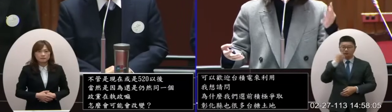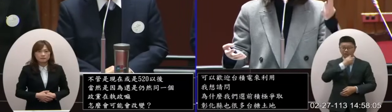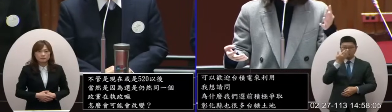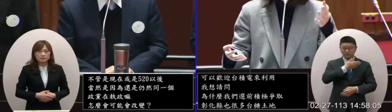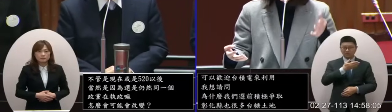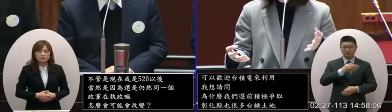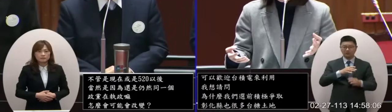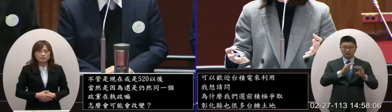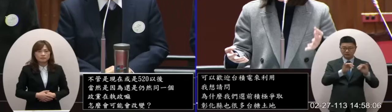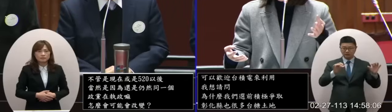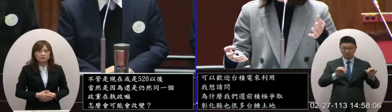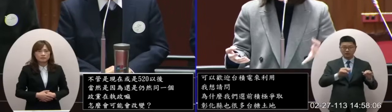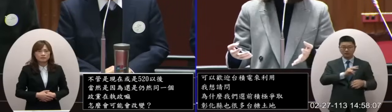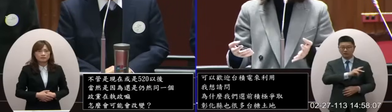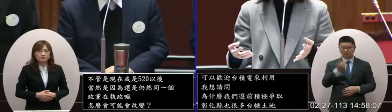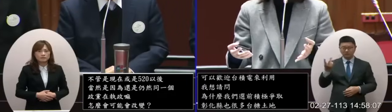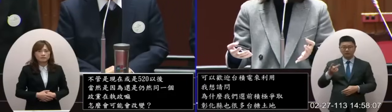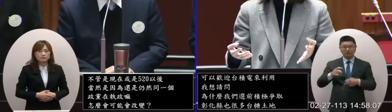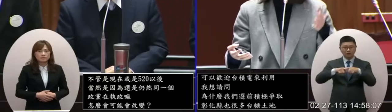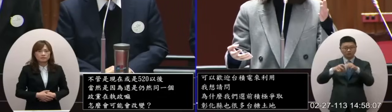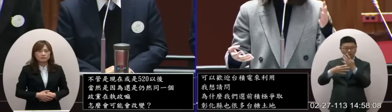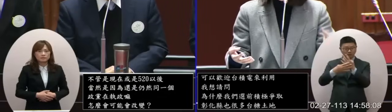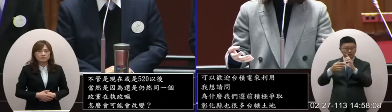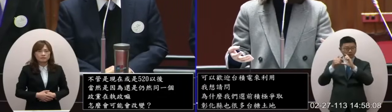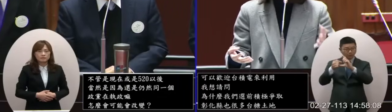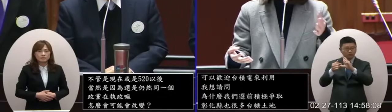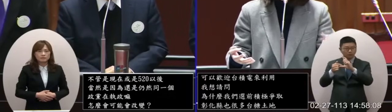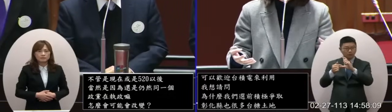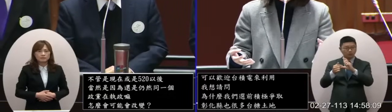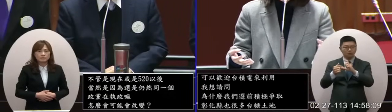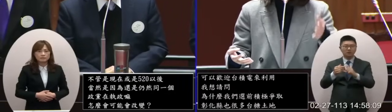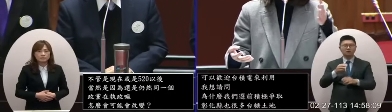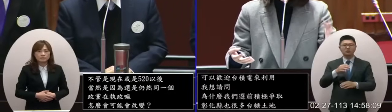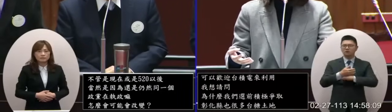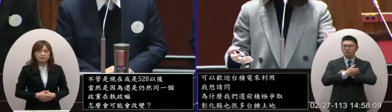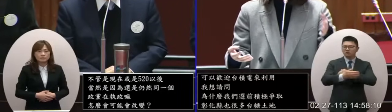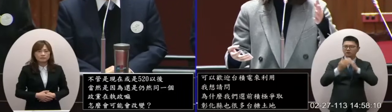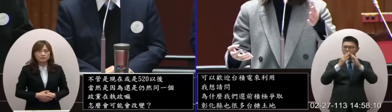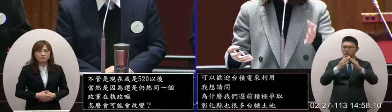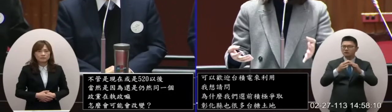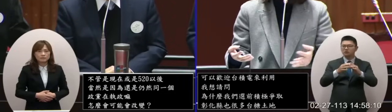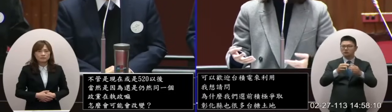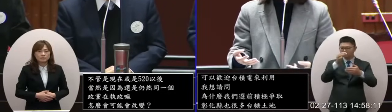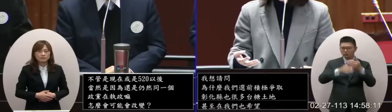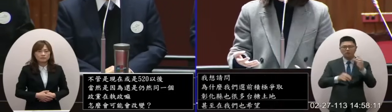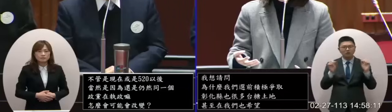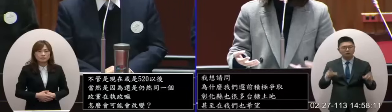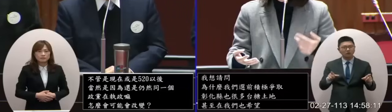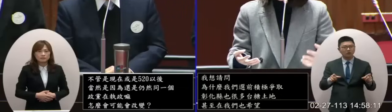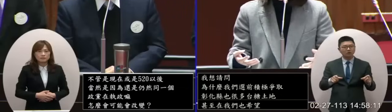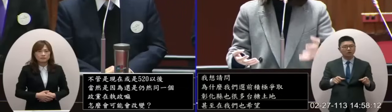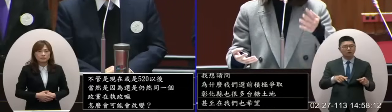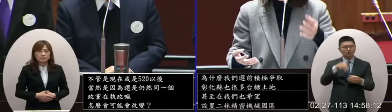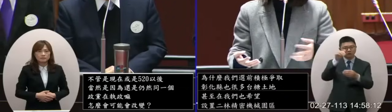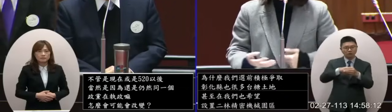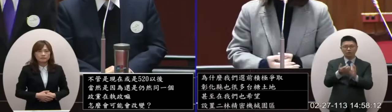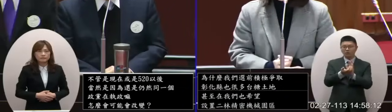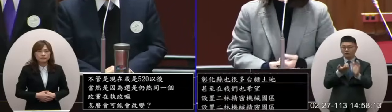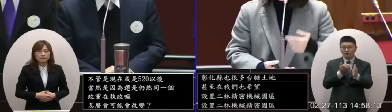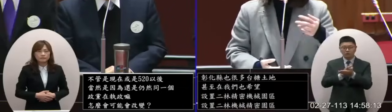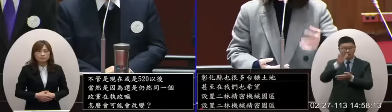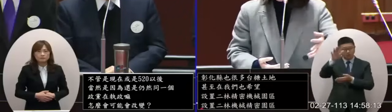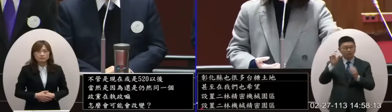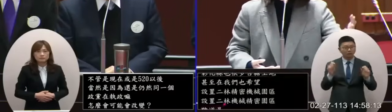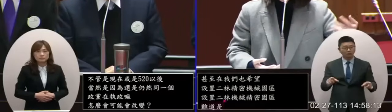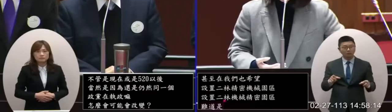发展成工业区的条件是不是跨县市有不同，选前选后有不同，到时候换政